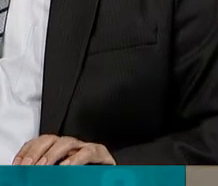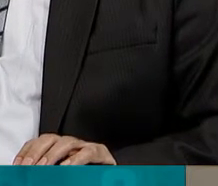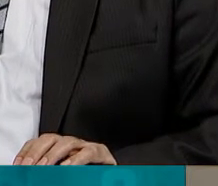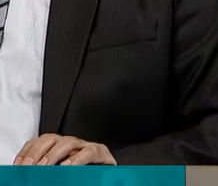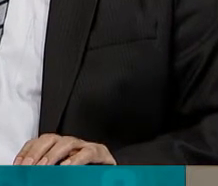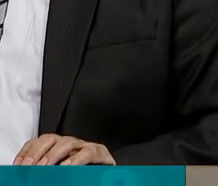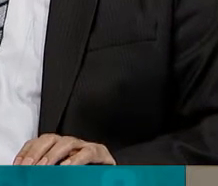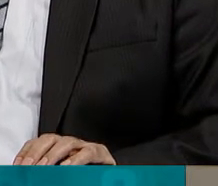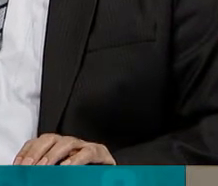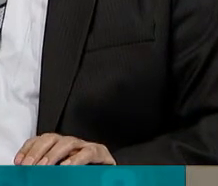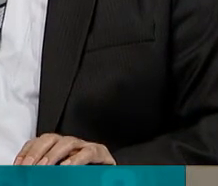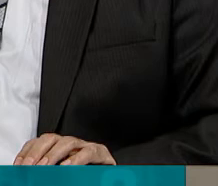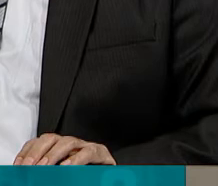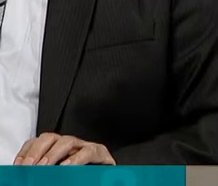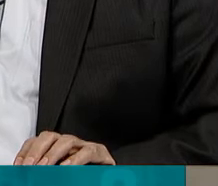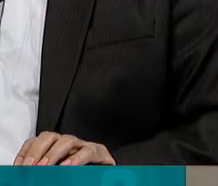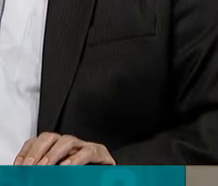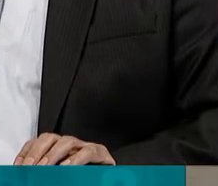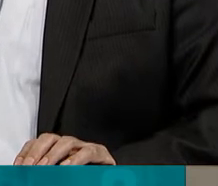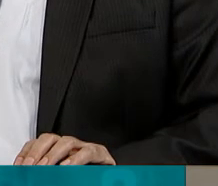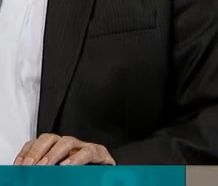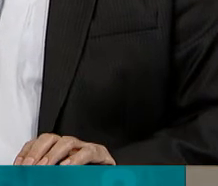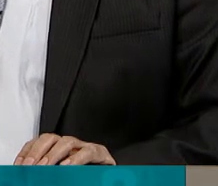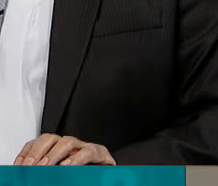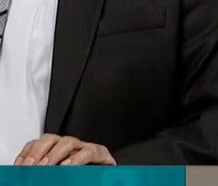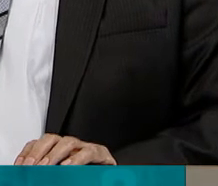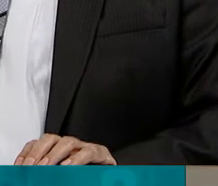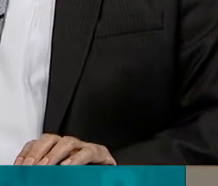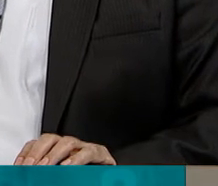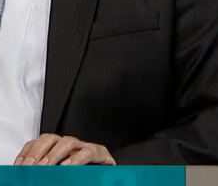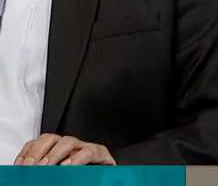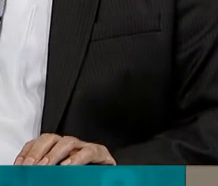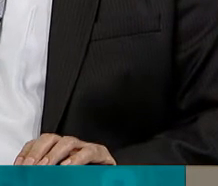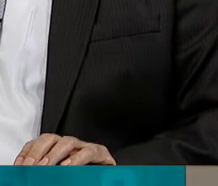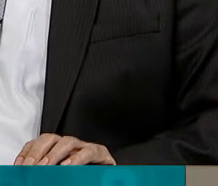neden caiz olduğu biraz daha anlaşılır hale gelecek. Şimdi faiz,